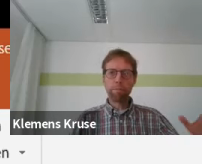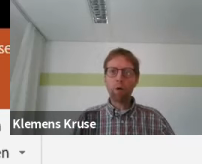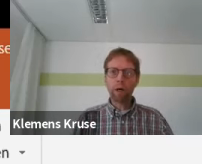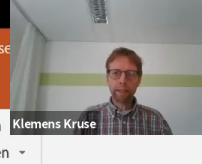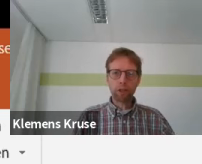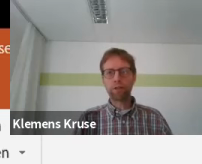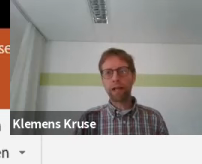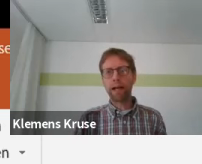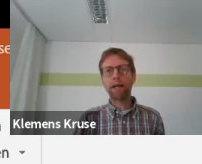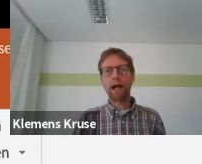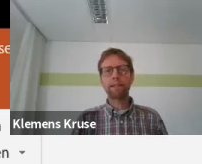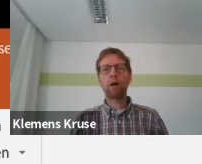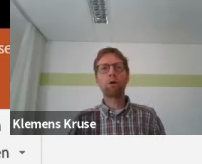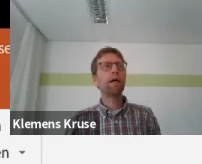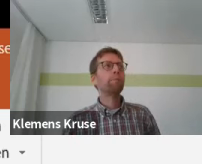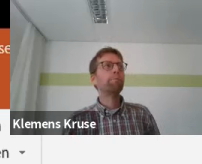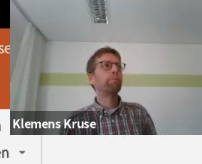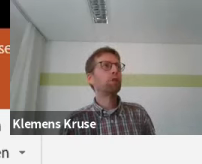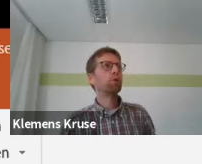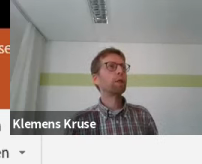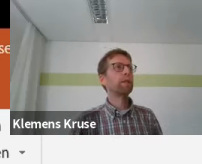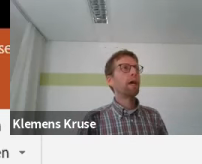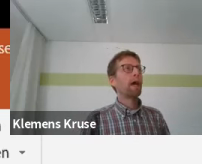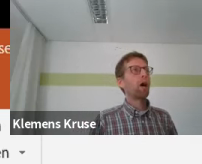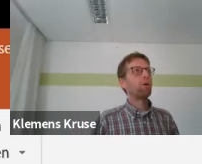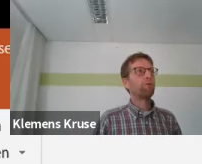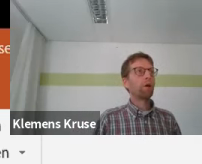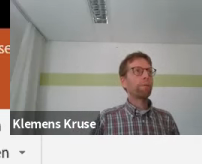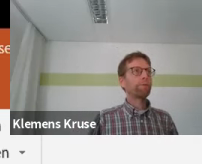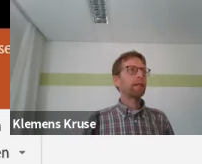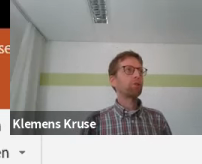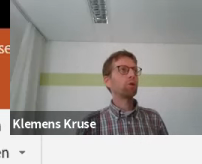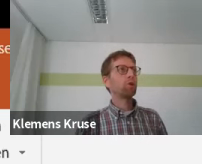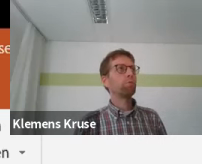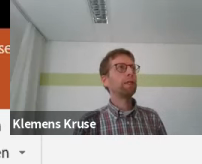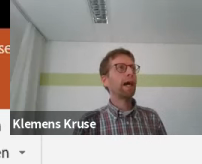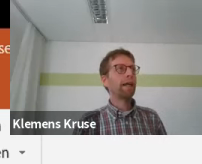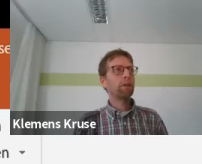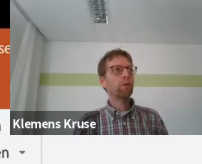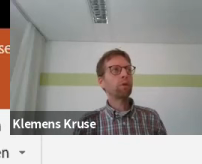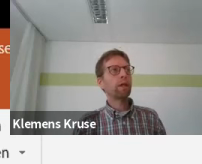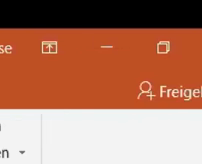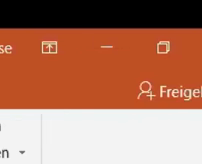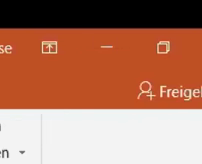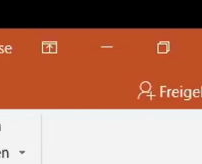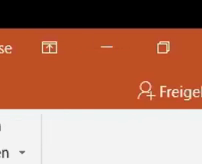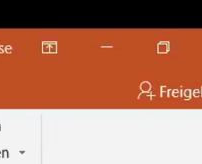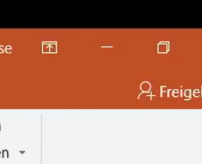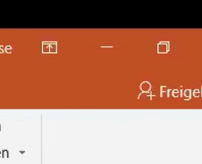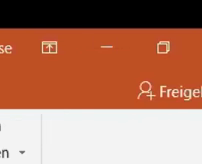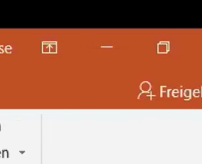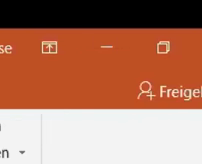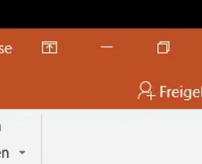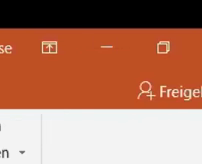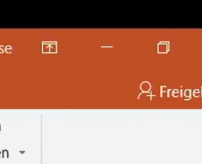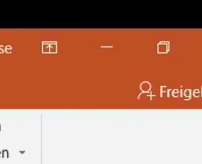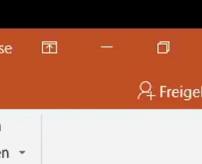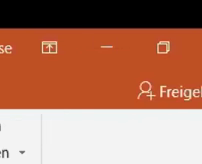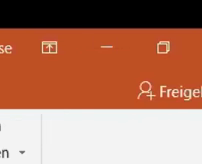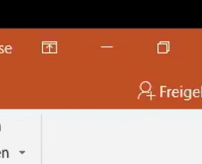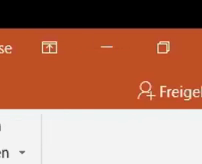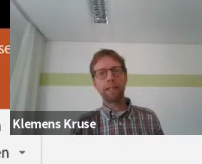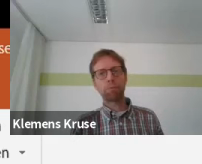aus dem Baurecht, da schon sehr lange, als auch bezogen auf Websites und mobile Anwendungen. Wichtig ist in dem Zusammenhang, dass